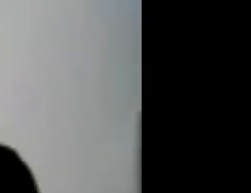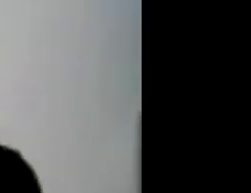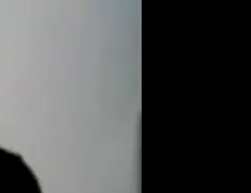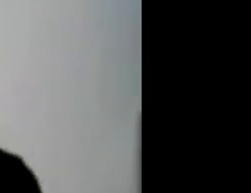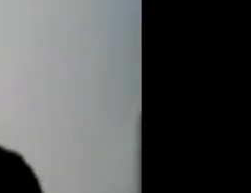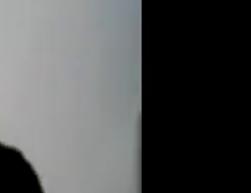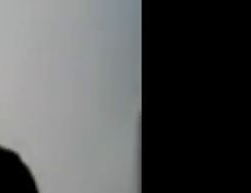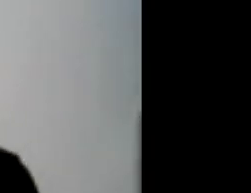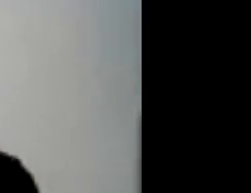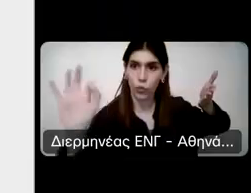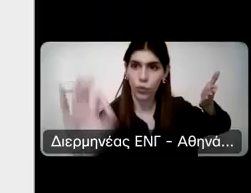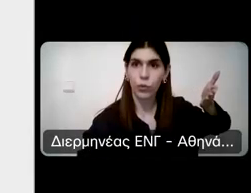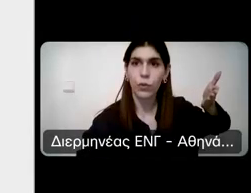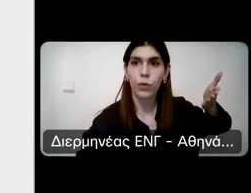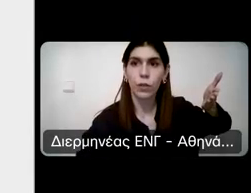Εντάξει.